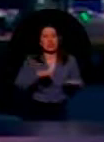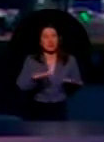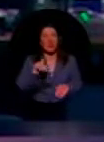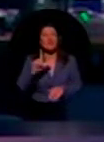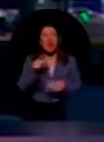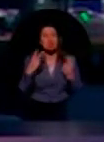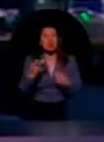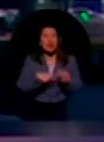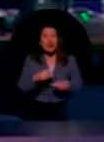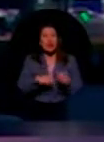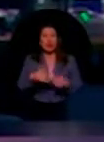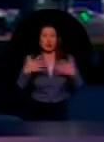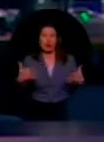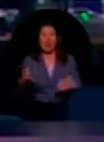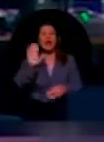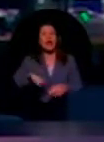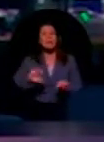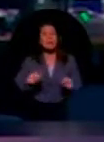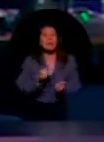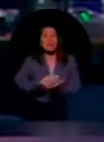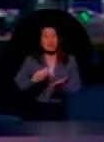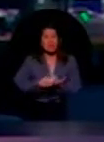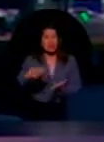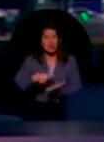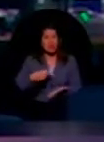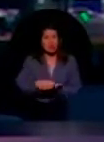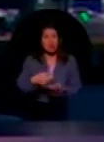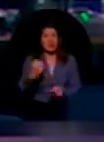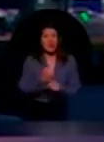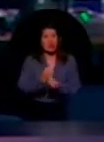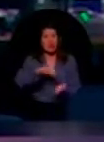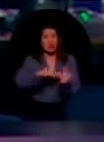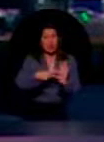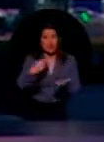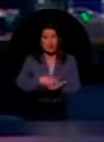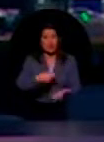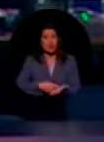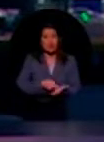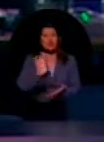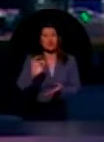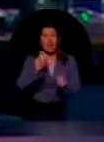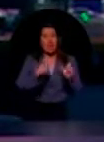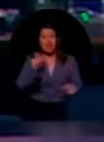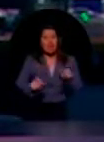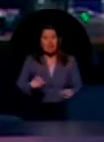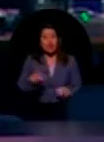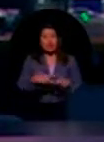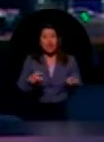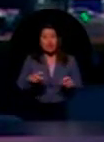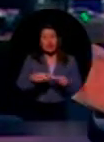משרד האוצר אכן יפעיל תוכנית פיצויים ליישובים ולערים שהם בטווח 40 קילומטר מעזה, ומדובר